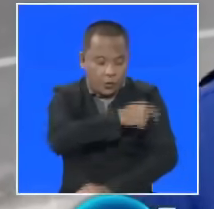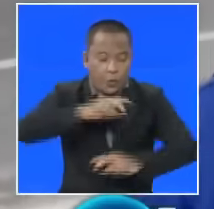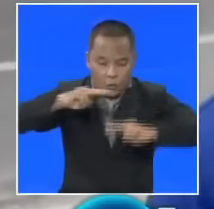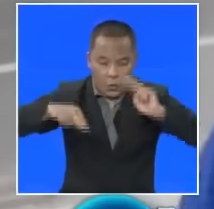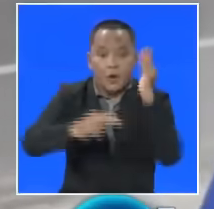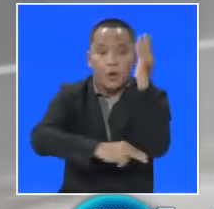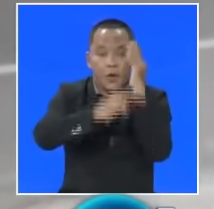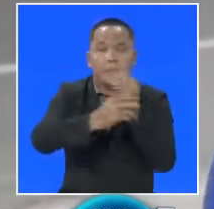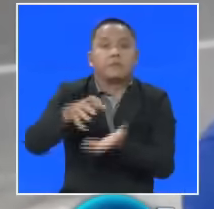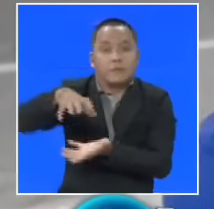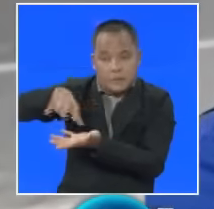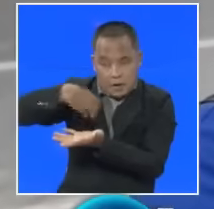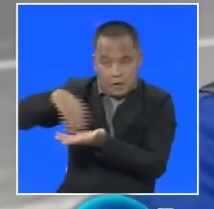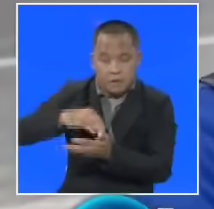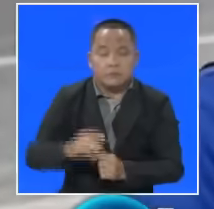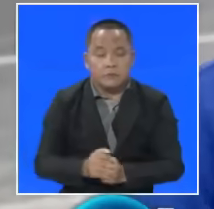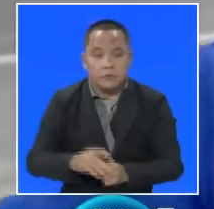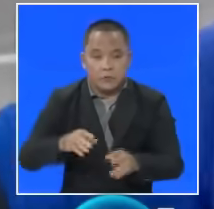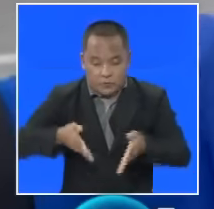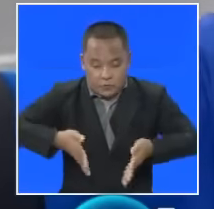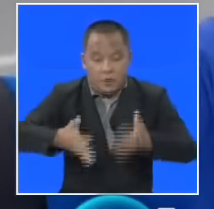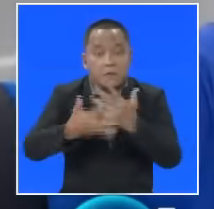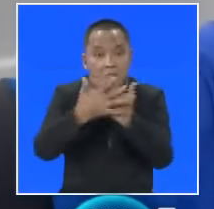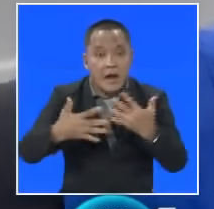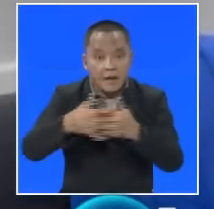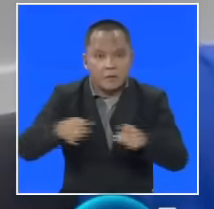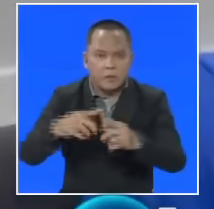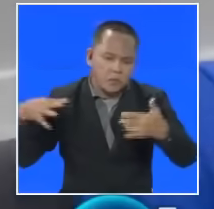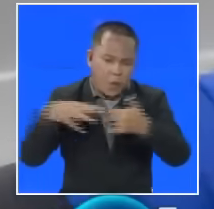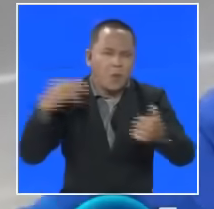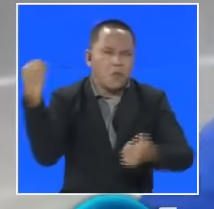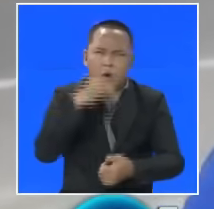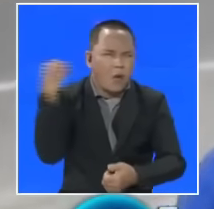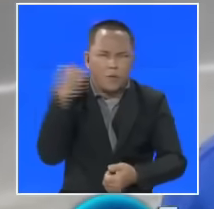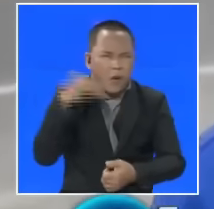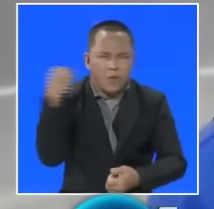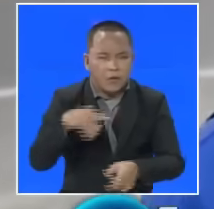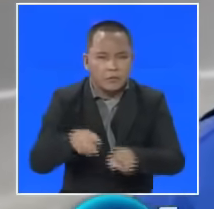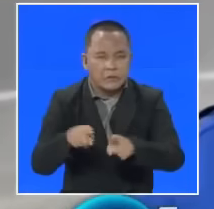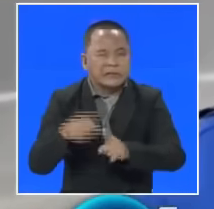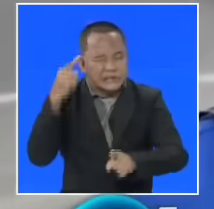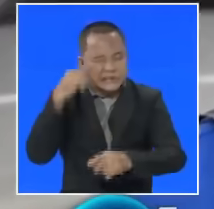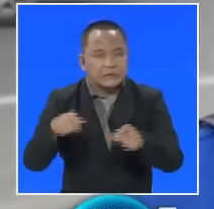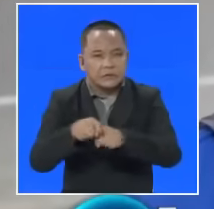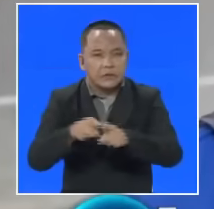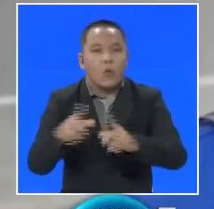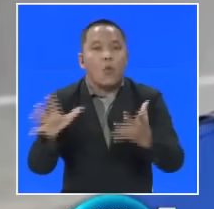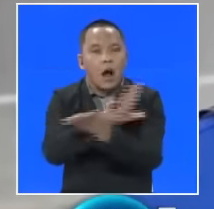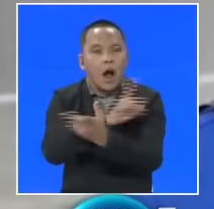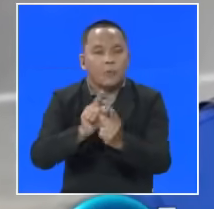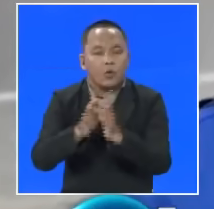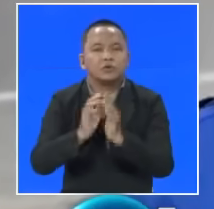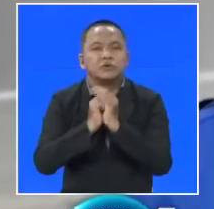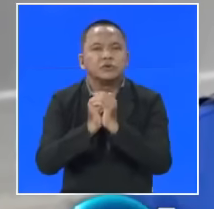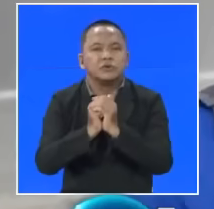ก็ให้ข้อมูลแบบนี้ค่ะบอกว่าบริเวณทางม้าลายแห่งนี้เนี่ยเกิดอุบัติเหตุบ่อยครั้งมากคาดว่าส่วนหนึ่งมาจากวัฒนธรรมของชาว